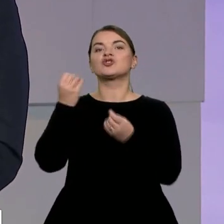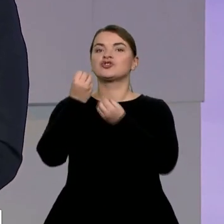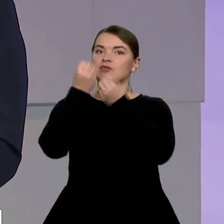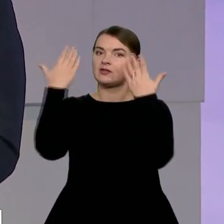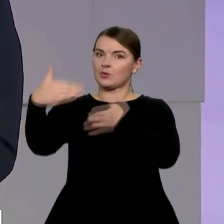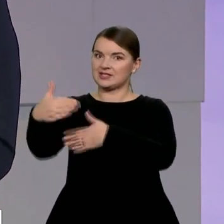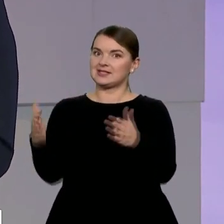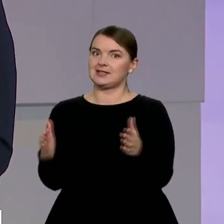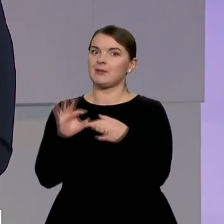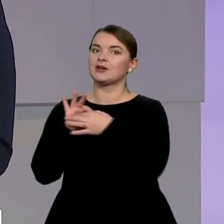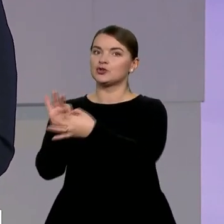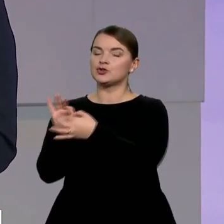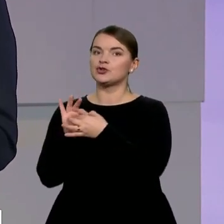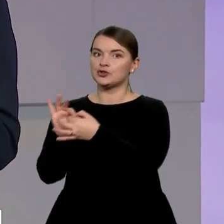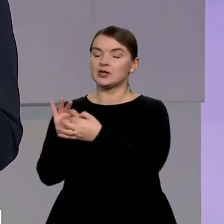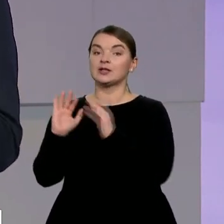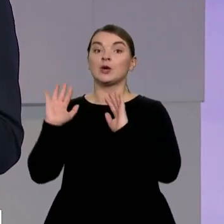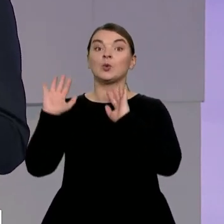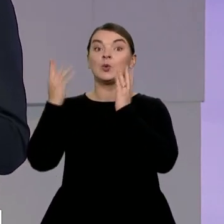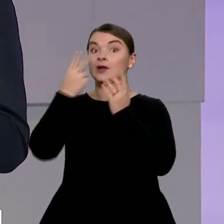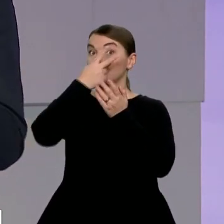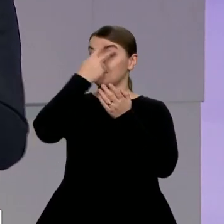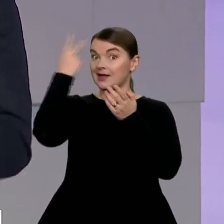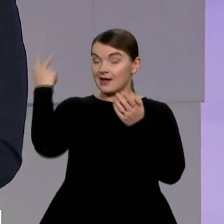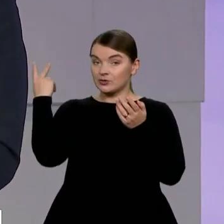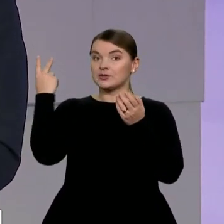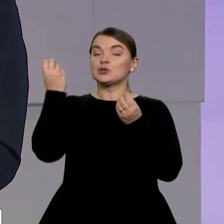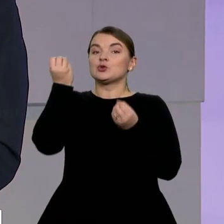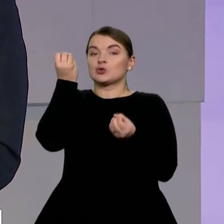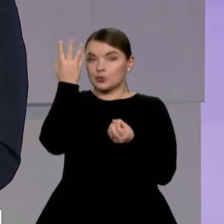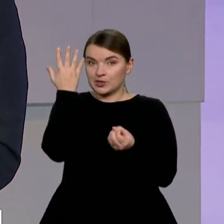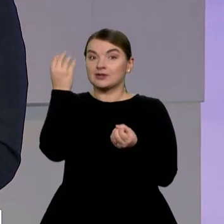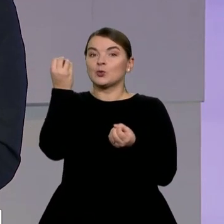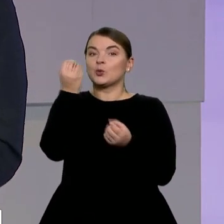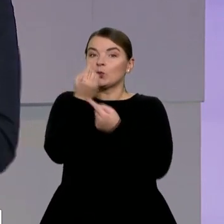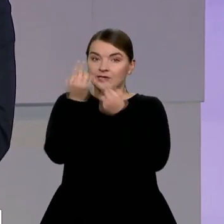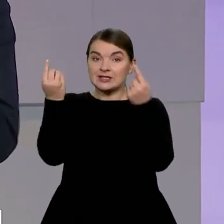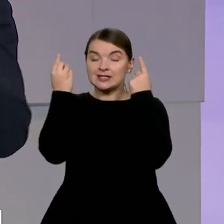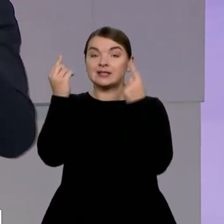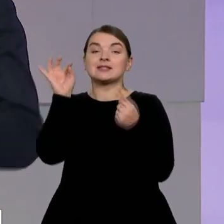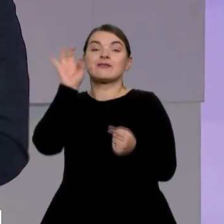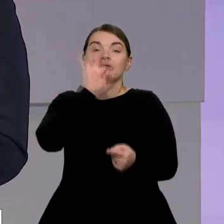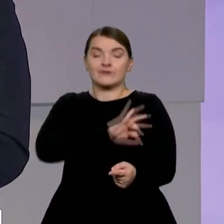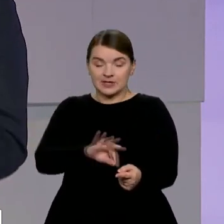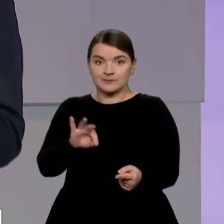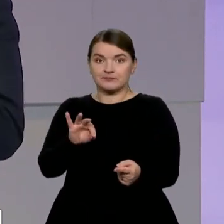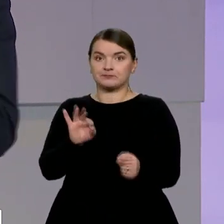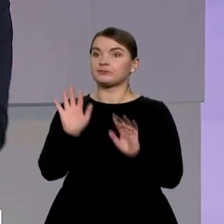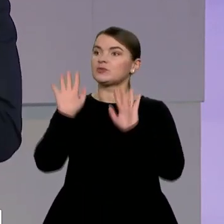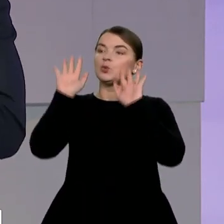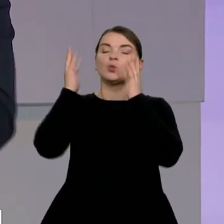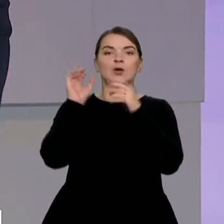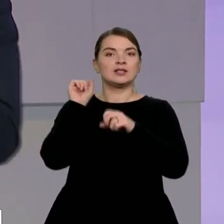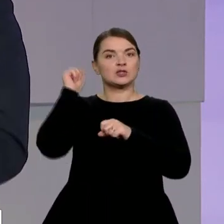sistema. Tai jeigu Lietuva sugebės suprasti šito universiteto naudą, tai taip ir bus. Jeigu ne, na, tarkim, nebus užsakymų,